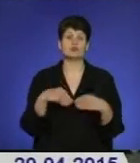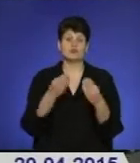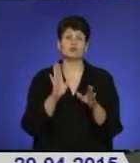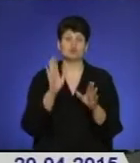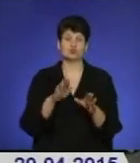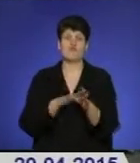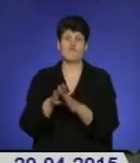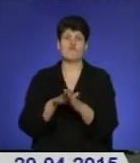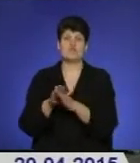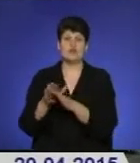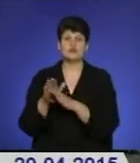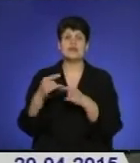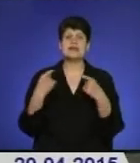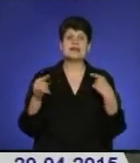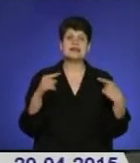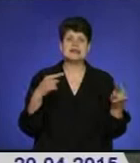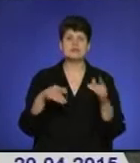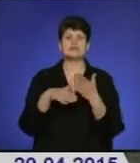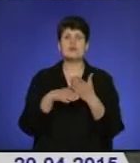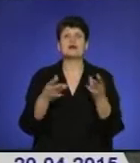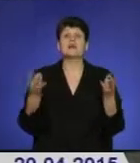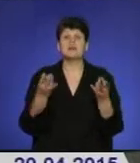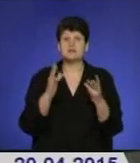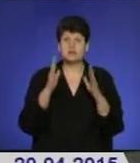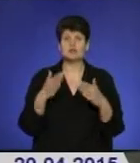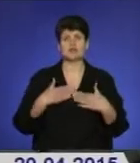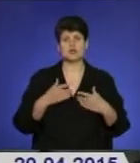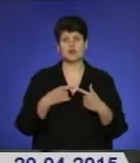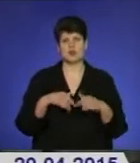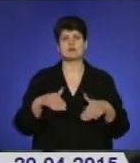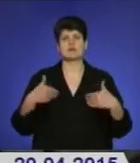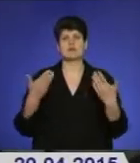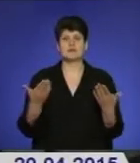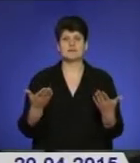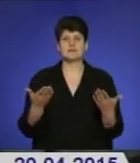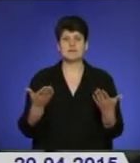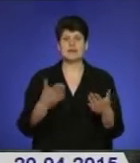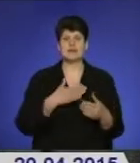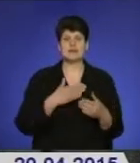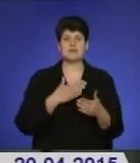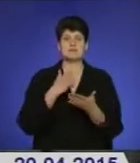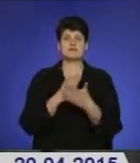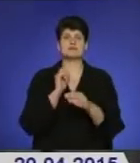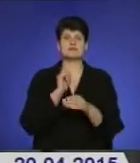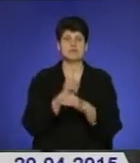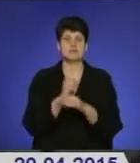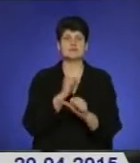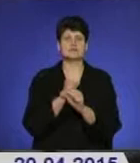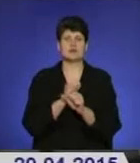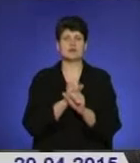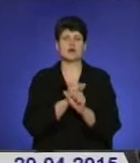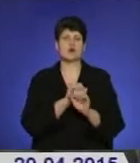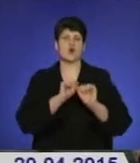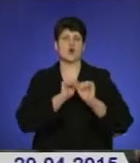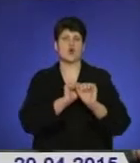будуть виконані. І інша допомога, яка потрібна буде, наша організація надасть. Перед нами завдання стоїть зробити оборону,